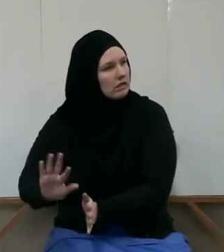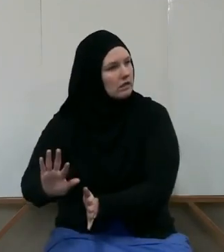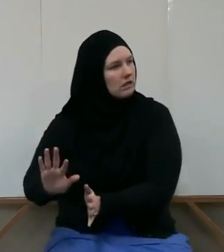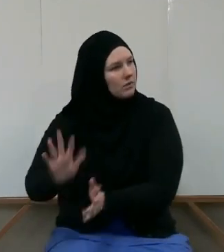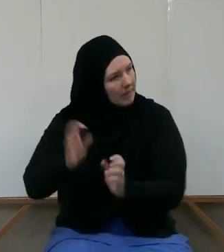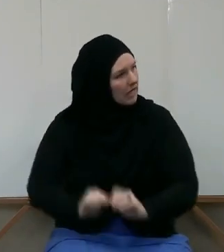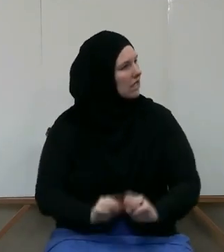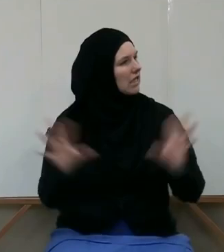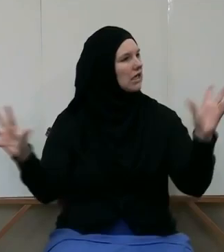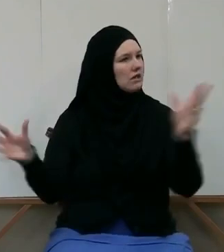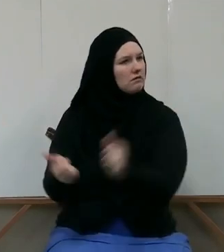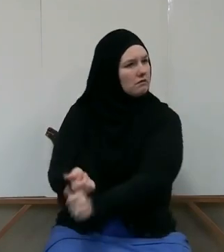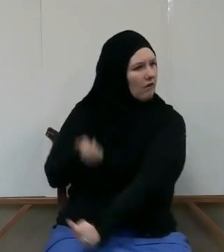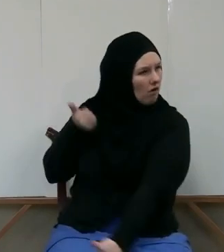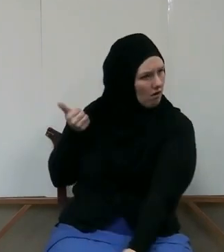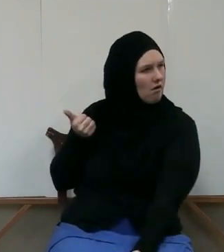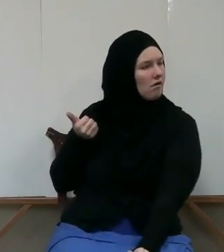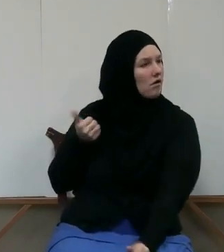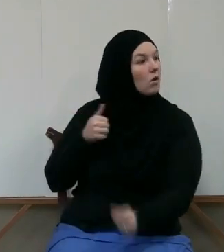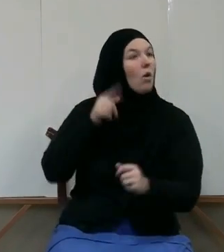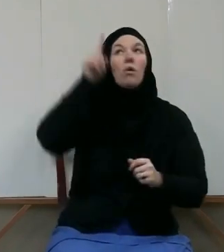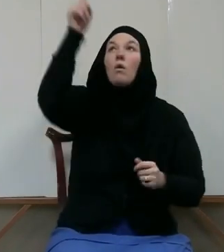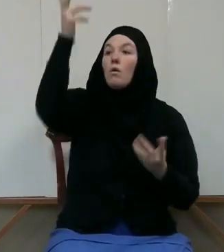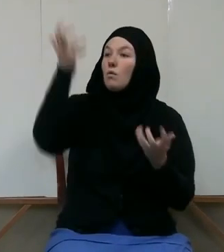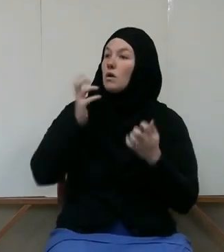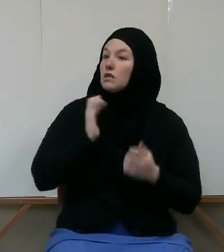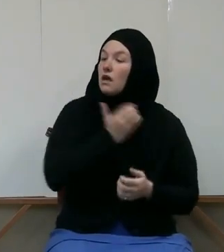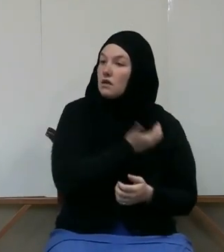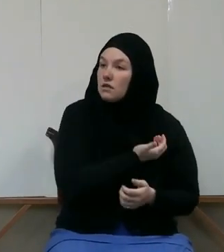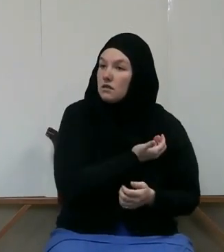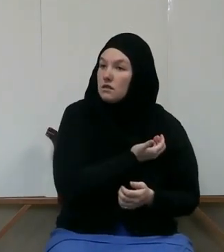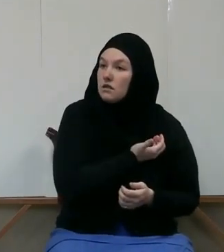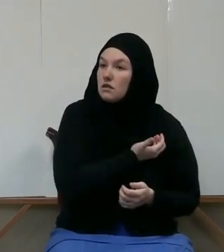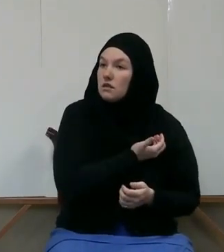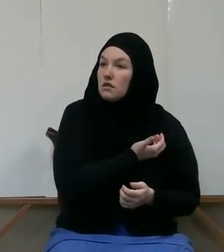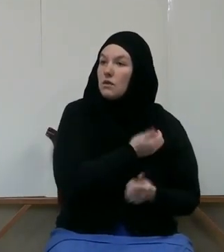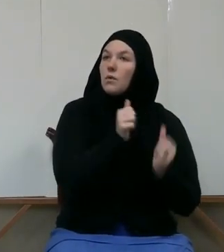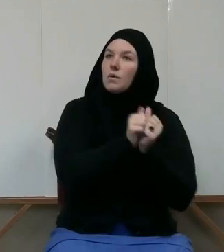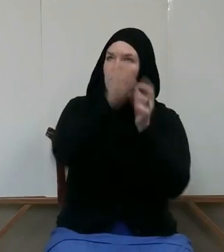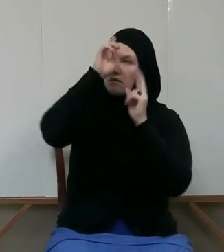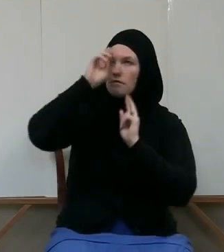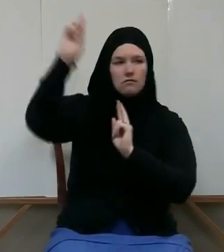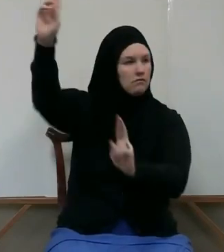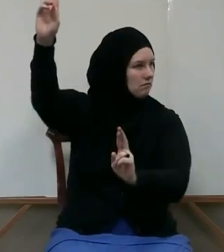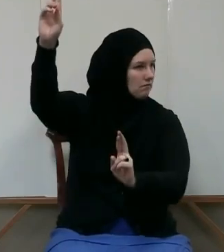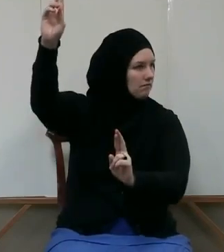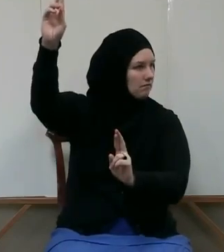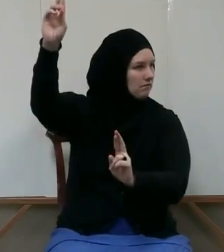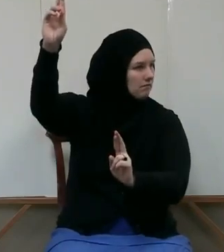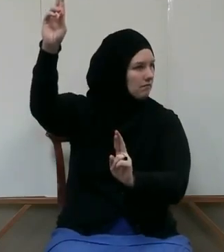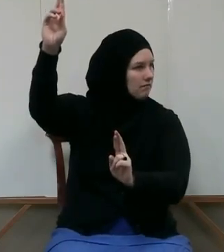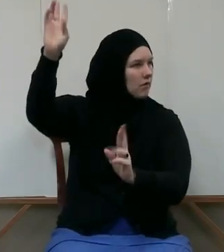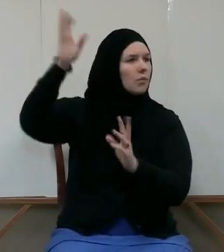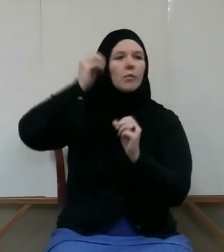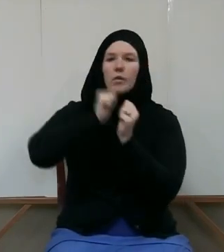And far Away So Allah wants us To treat him With respect With